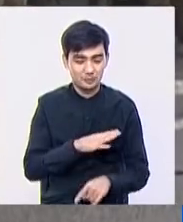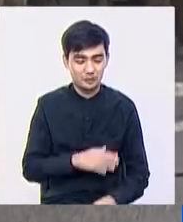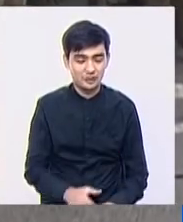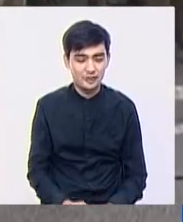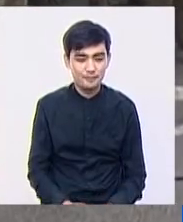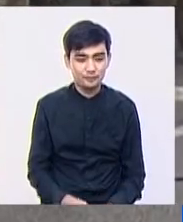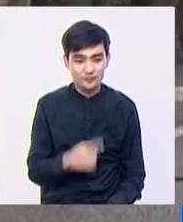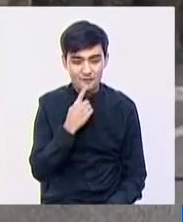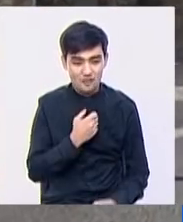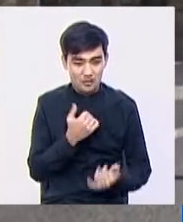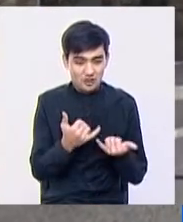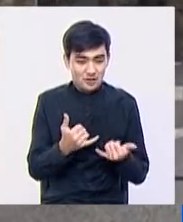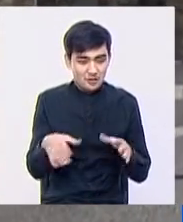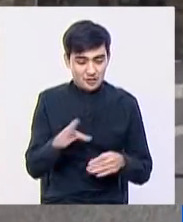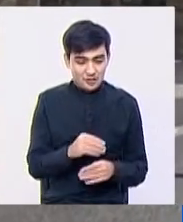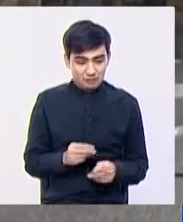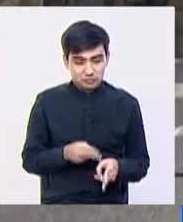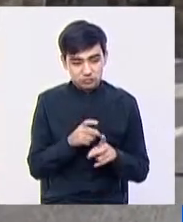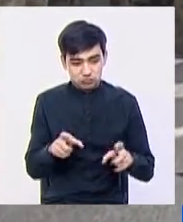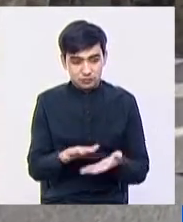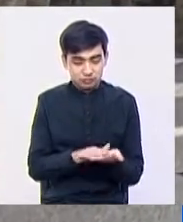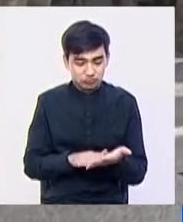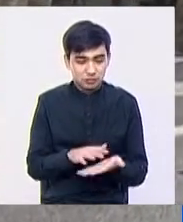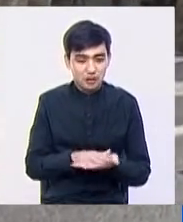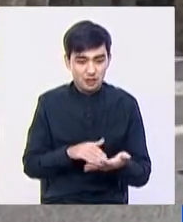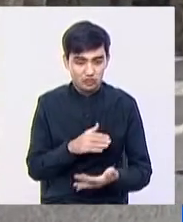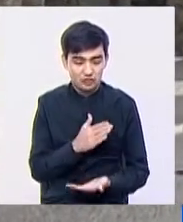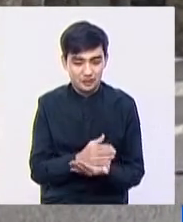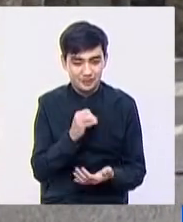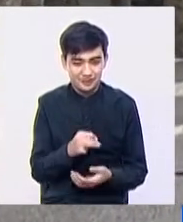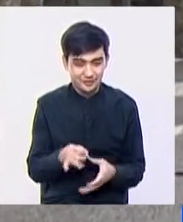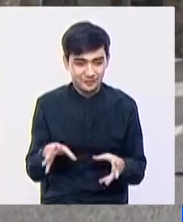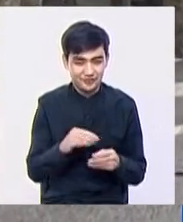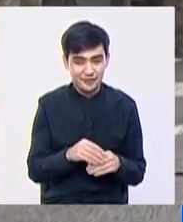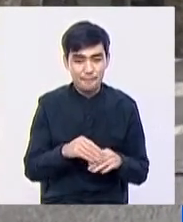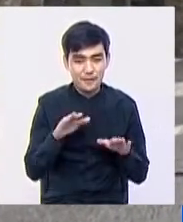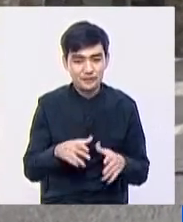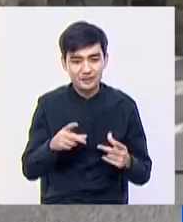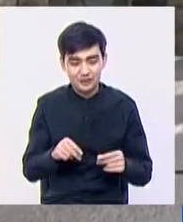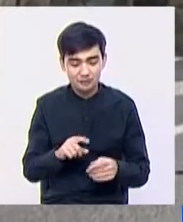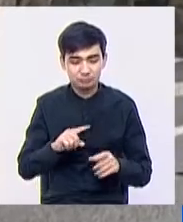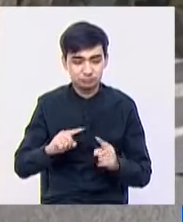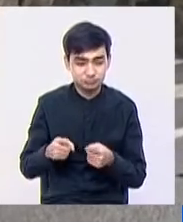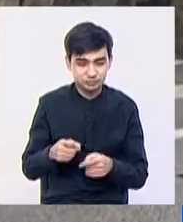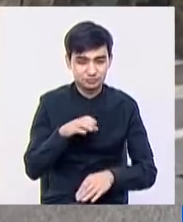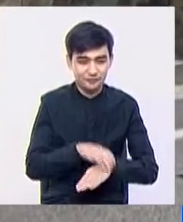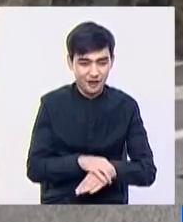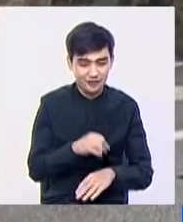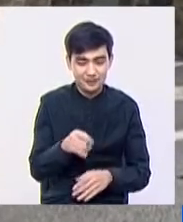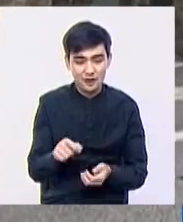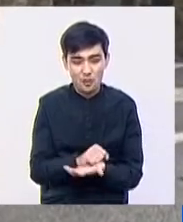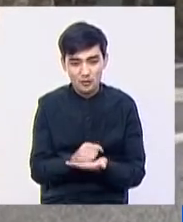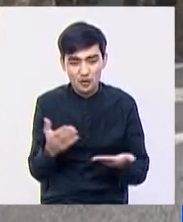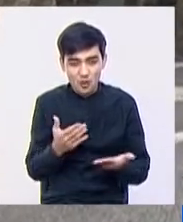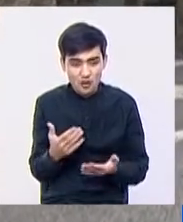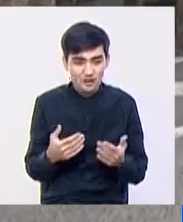Ал күштік құрылымдар елді мекендерді террористерден тазалау жұмыстарын жалғастырып жатыр. Лаңкестердің орналасқан жерін анықтау, ұстау, оларға қатысты құжаттар мен